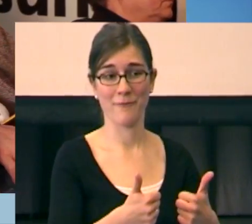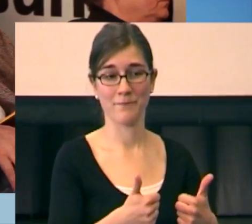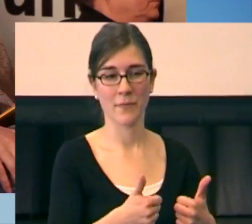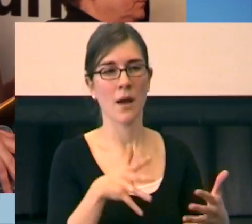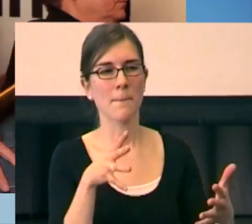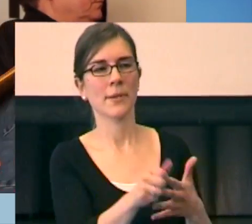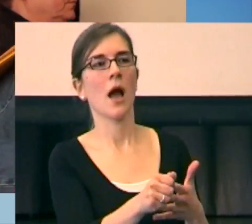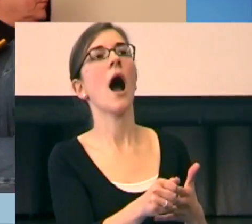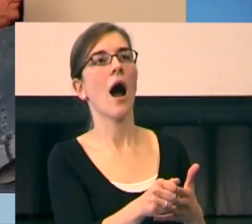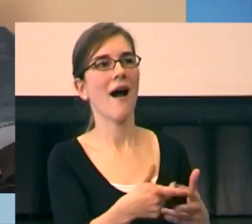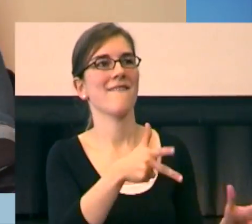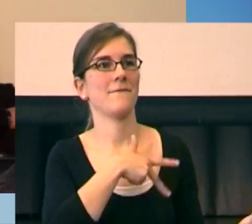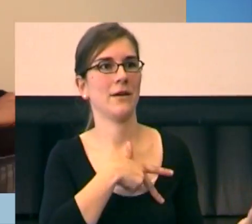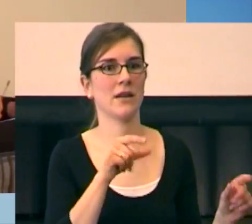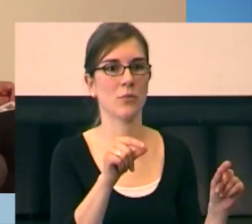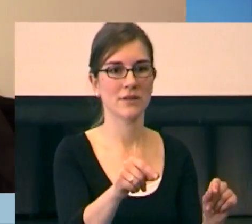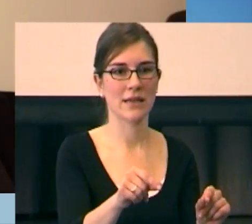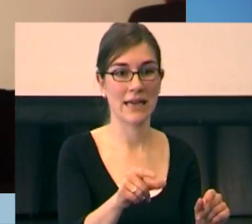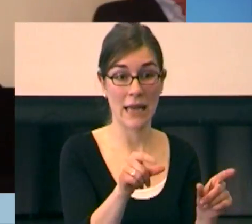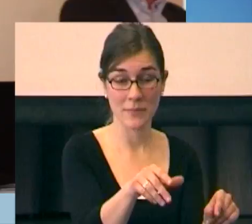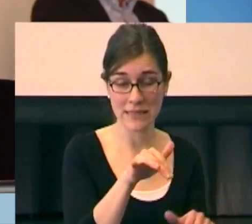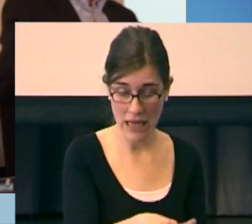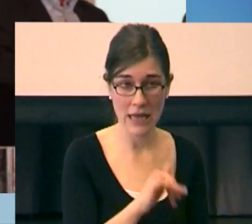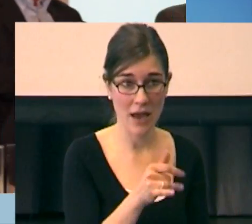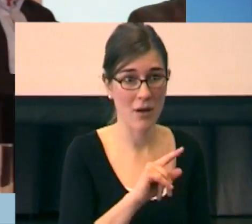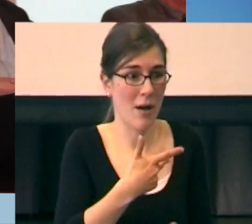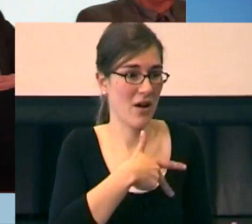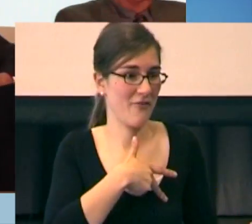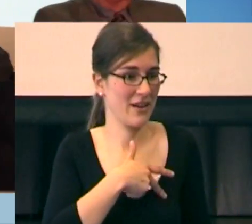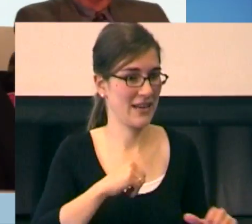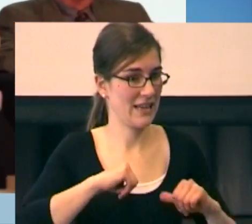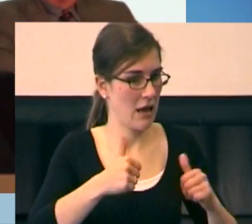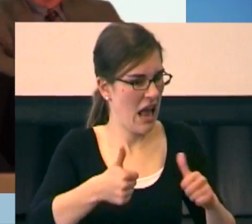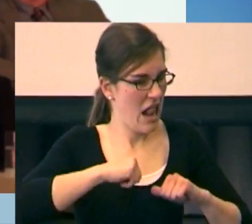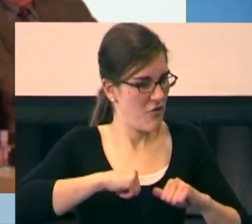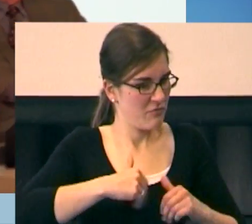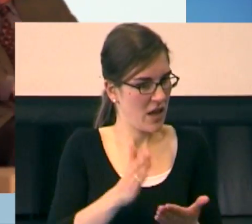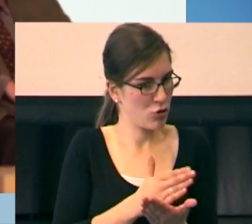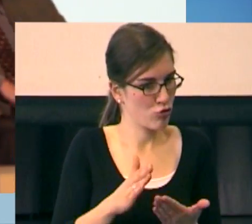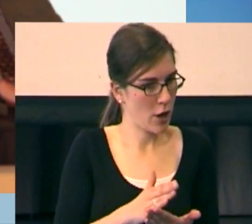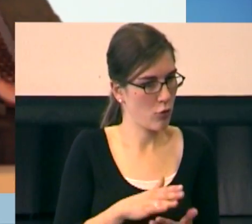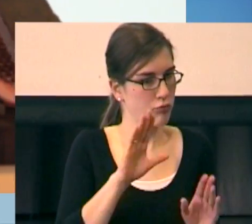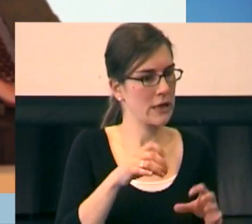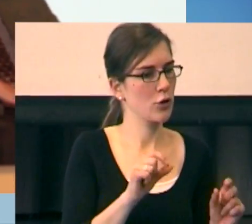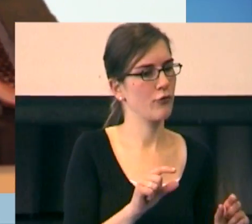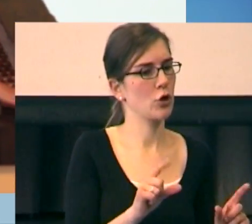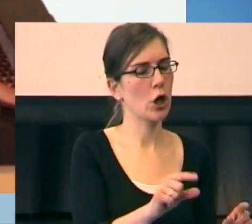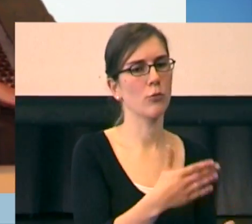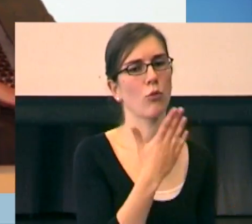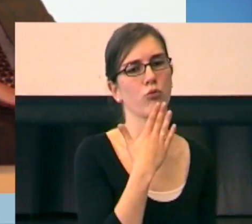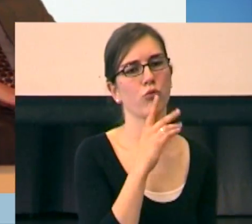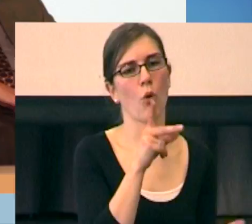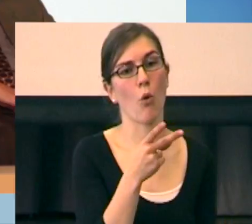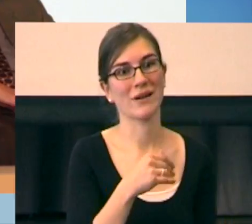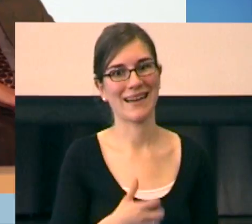rauszukriegen, ob der Patient einen Prostatakrebs hat oder nicht. Aber sie helfen uns nicht bei der Entscheidung, ob das ein harmloser oder